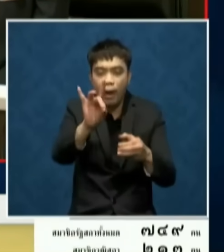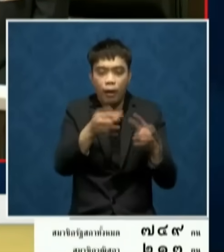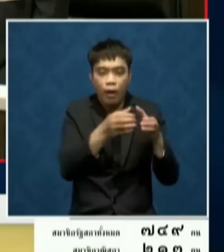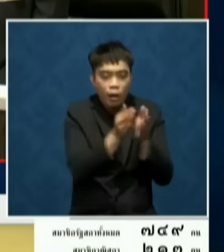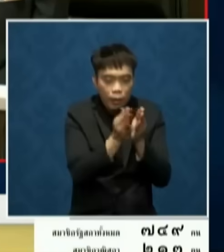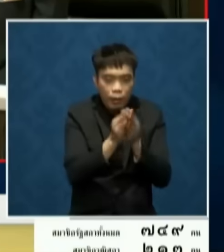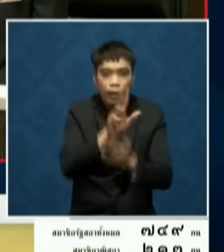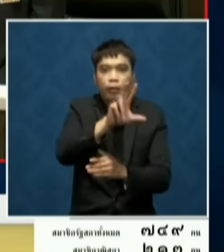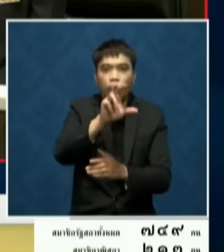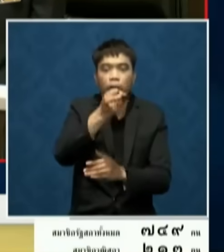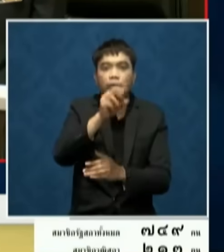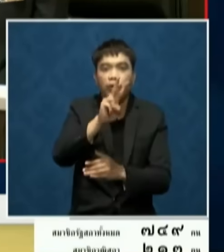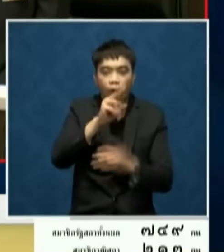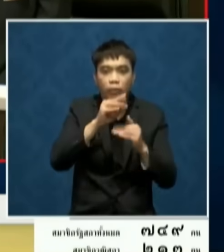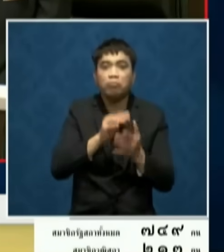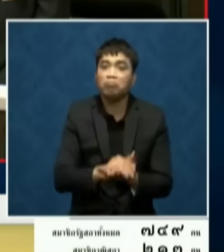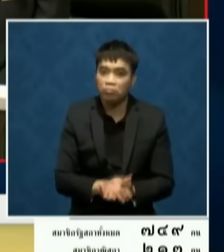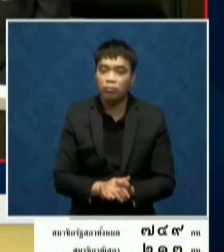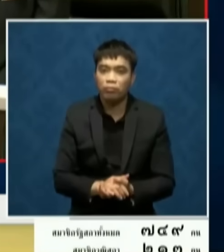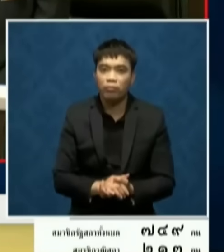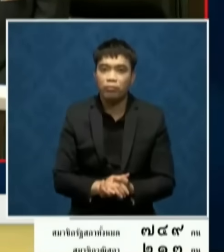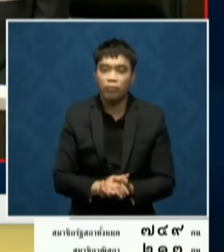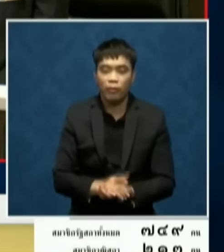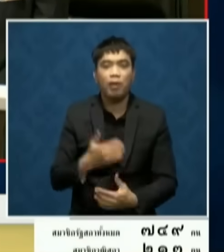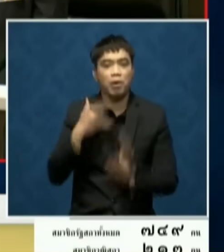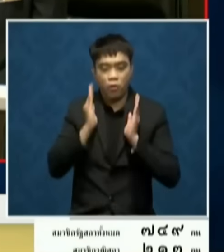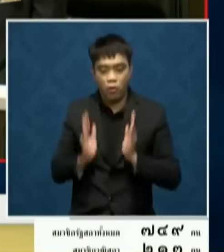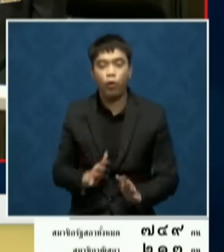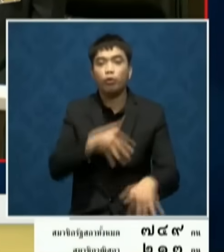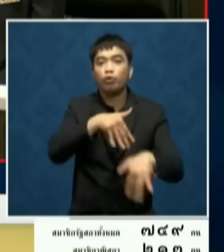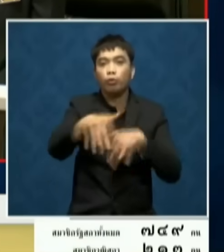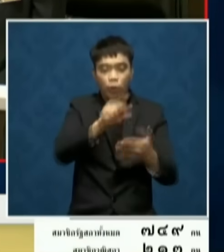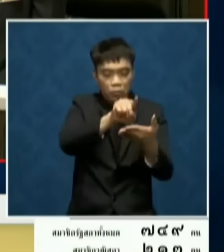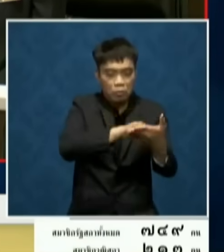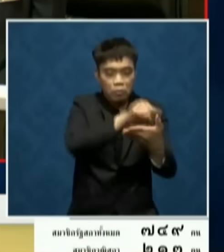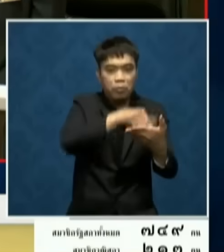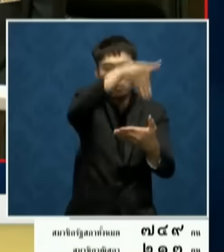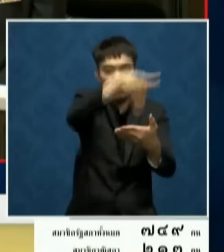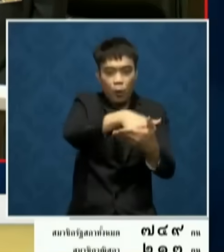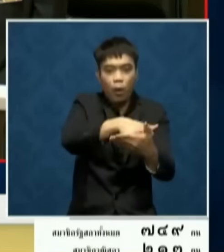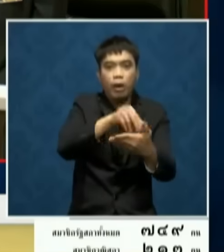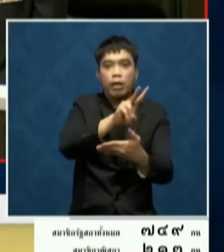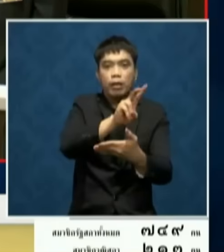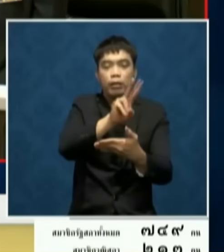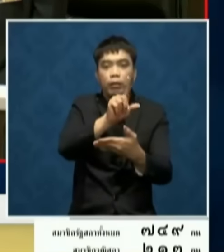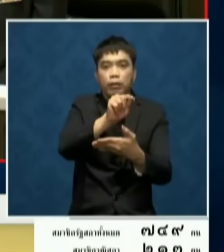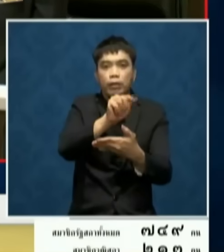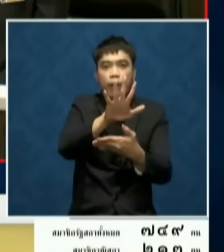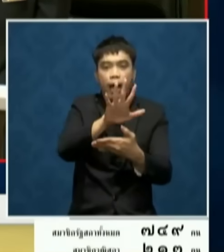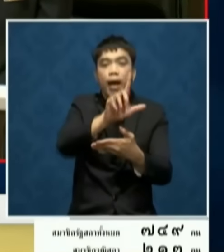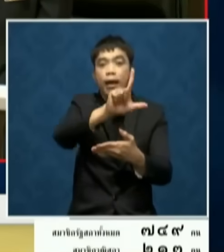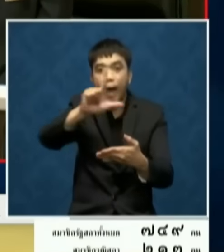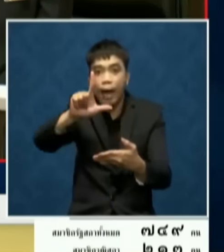159ที่ห้ามถือหุ้นสื่อซึ่งเป็นดุลพินิจของสมาชิกรัฐสภาที่จะพิจารณาซึ่งการให้ความเห็นชอบหรือว่าเห็นสม